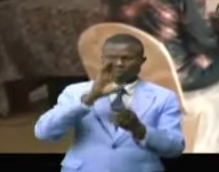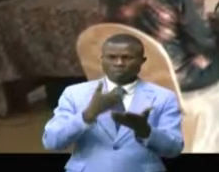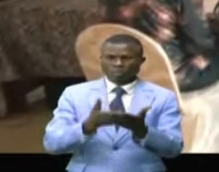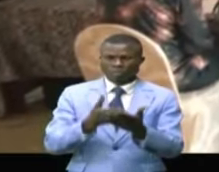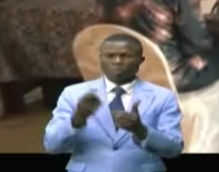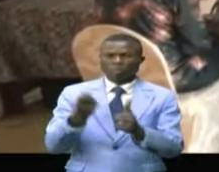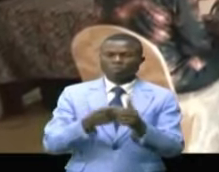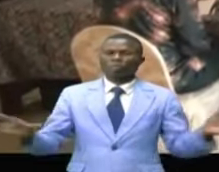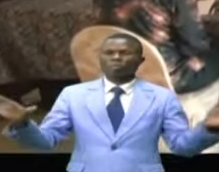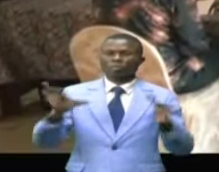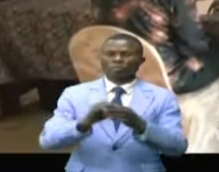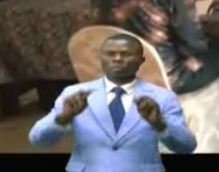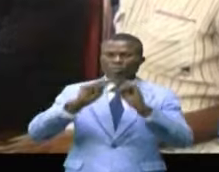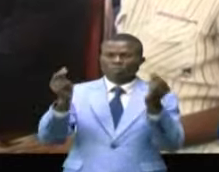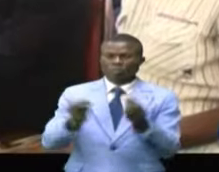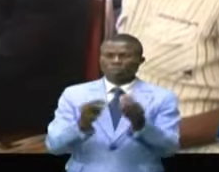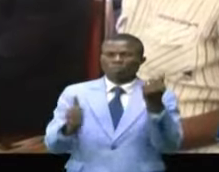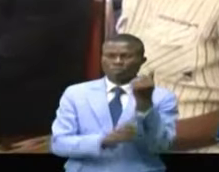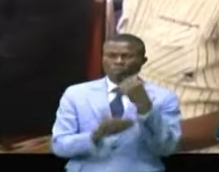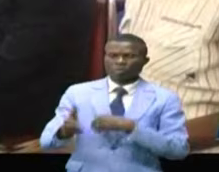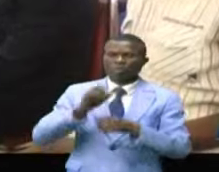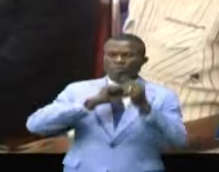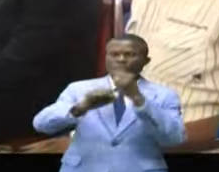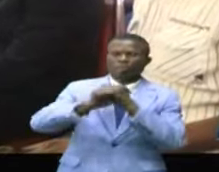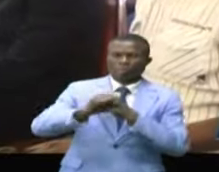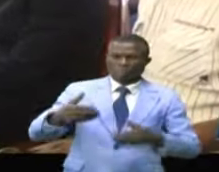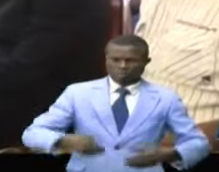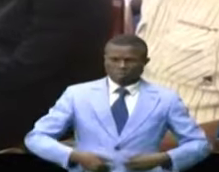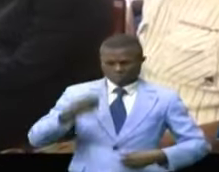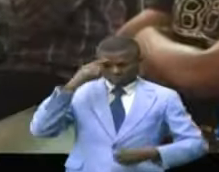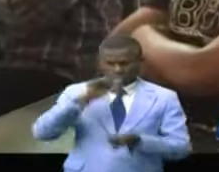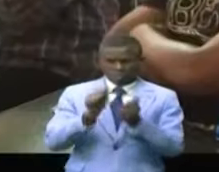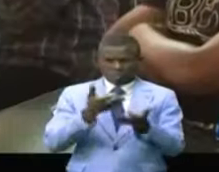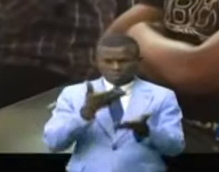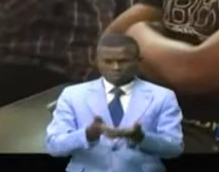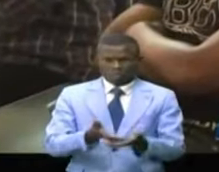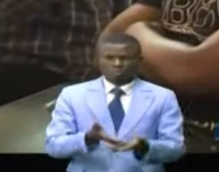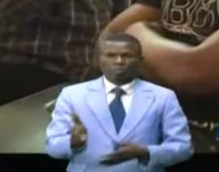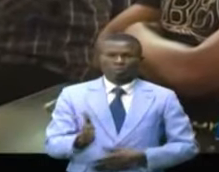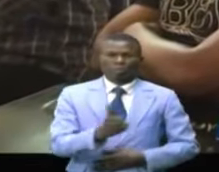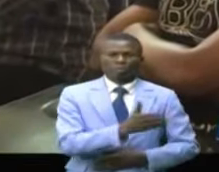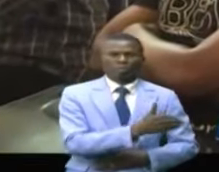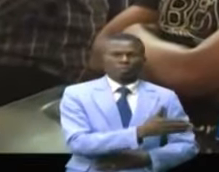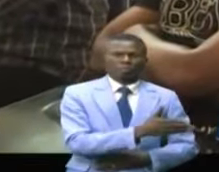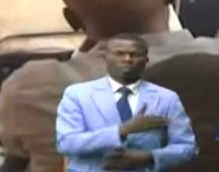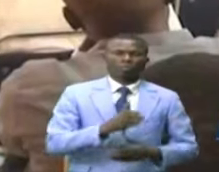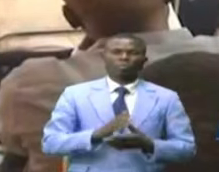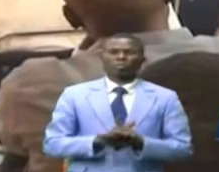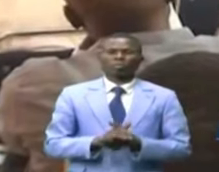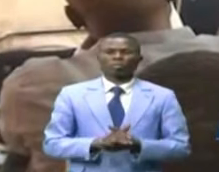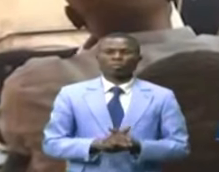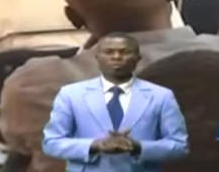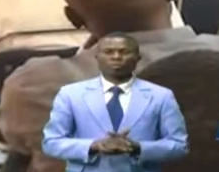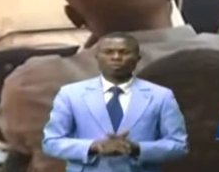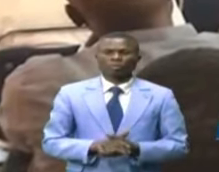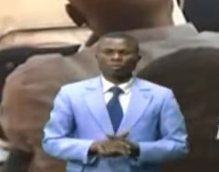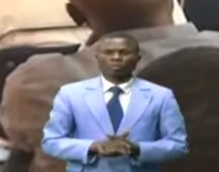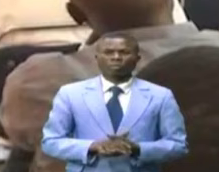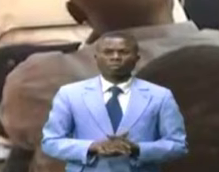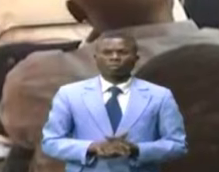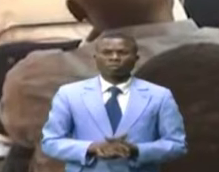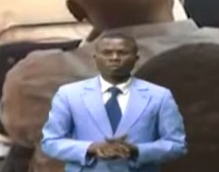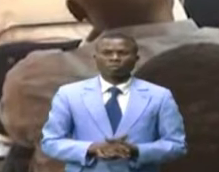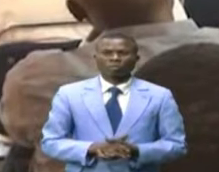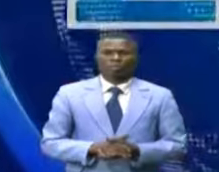faut rassembler les parties prenantes, sensibiliser sur l'importance de l'enseignement technique et professionnel et identifier les défis et